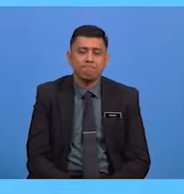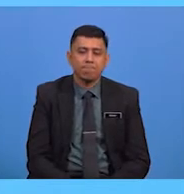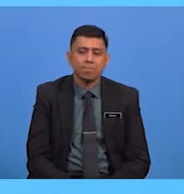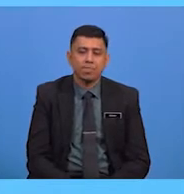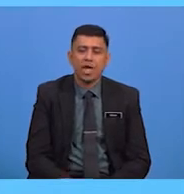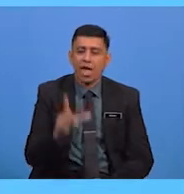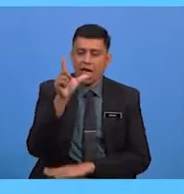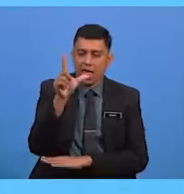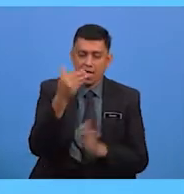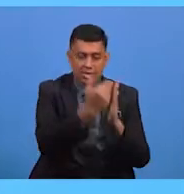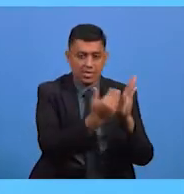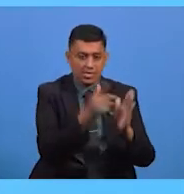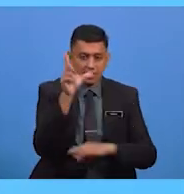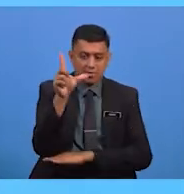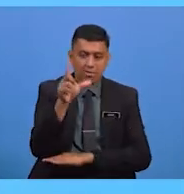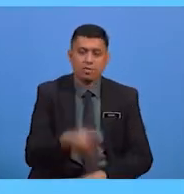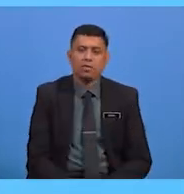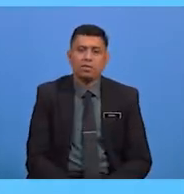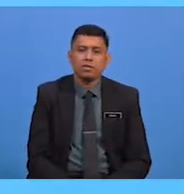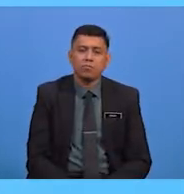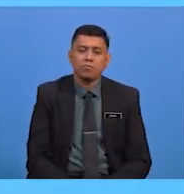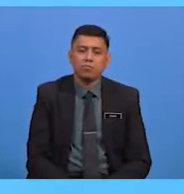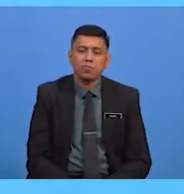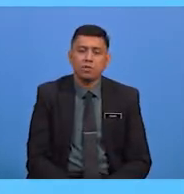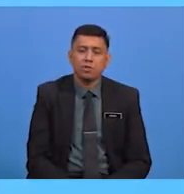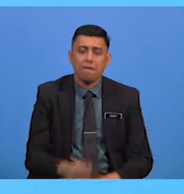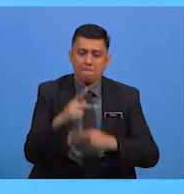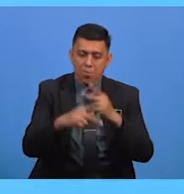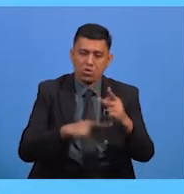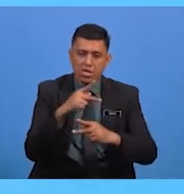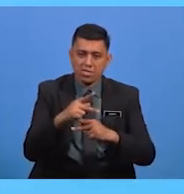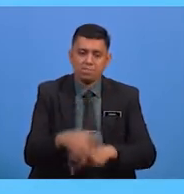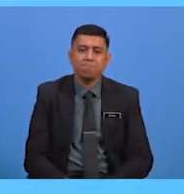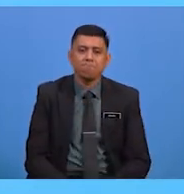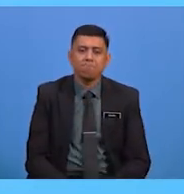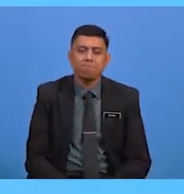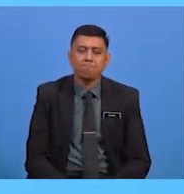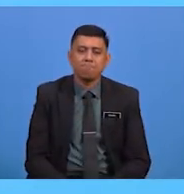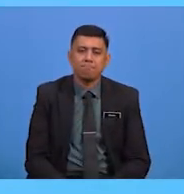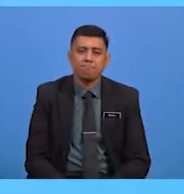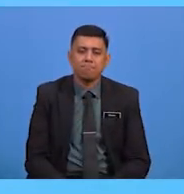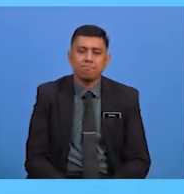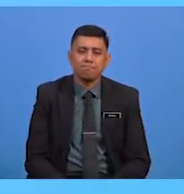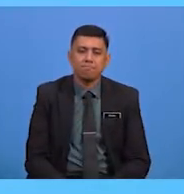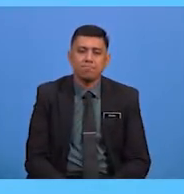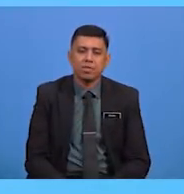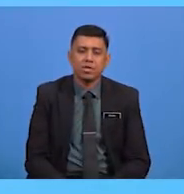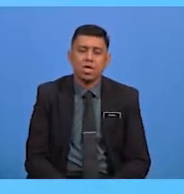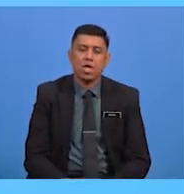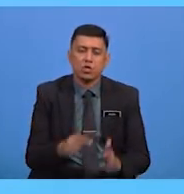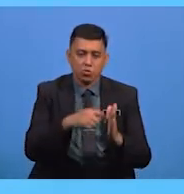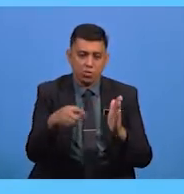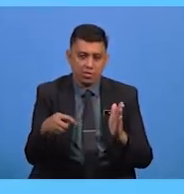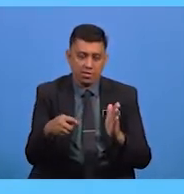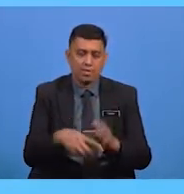membuat senarai L, kita akan menggunakan lakaran simbol proses dan tuliskan penyataan tata